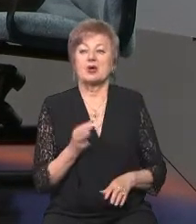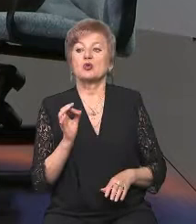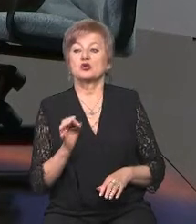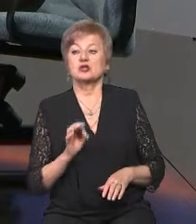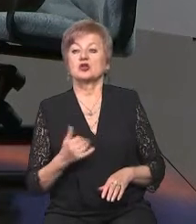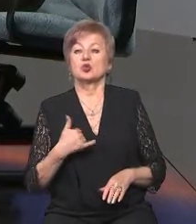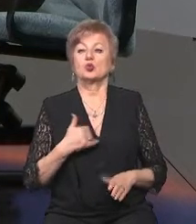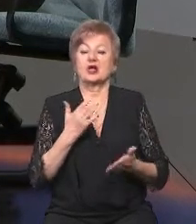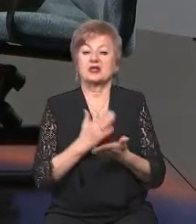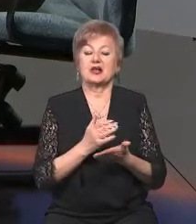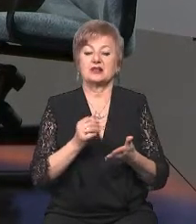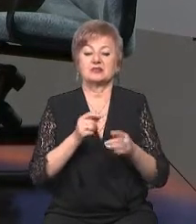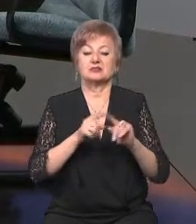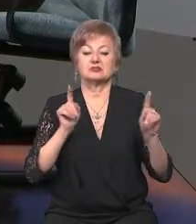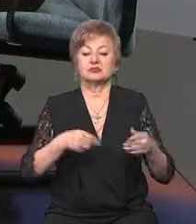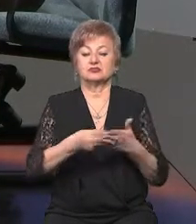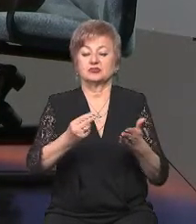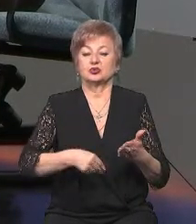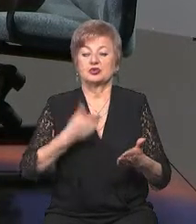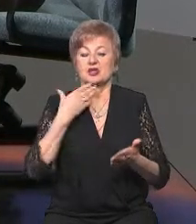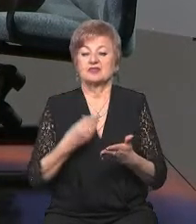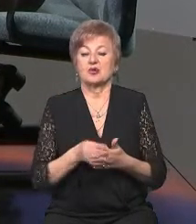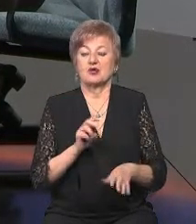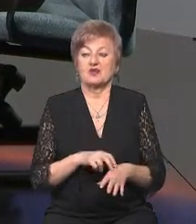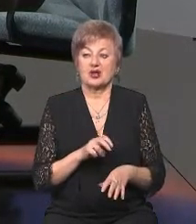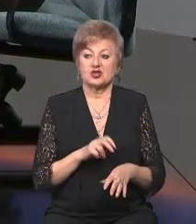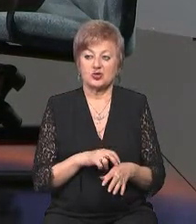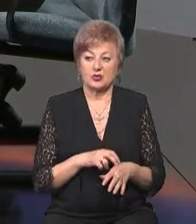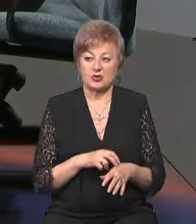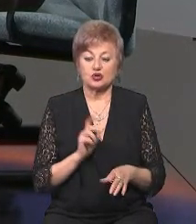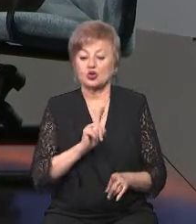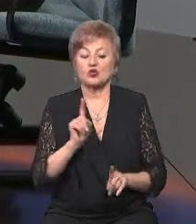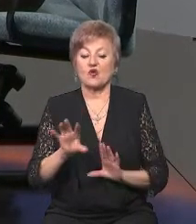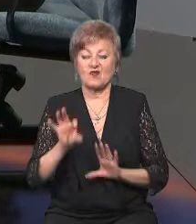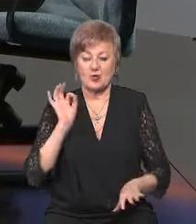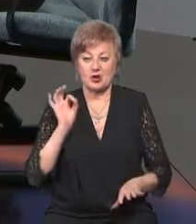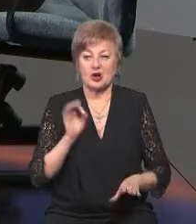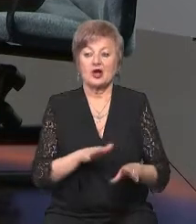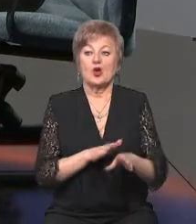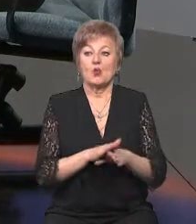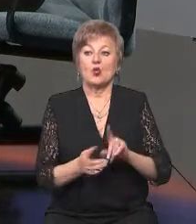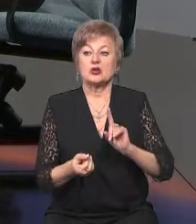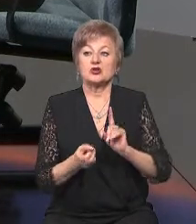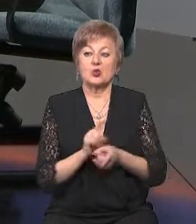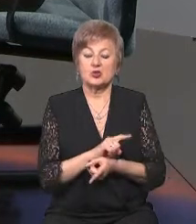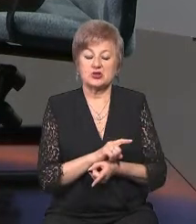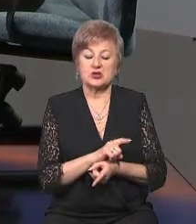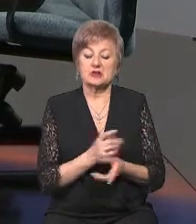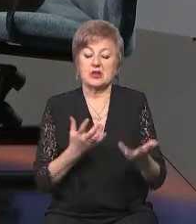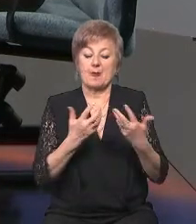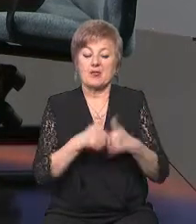80-85% з нас мають декларації зі своїми лікарями і їх обрали. Повністю змінився механізм